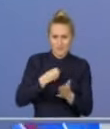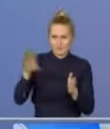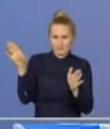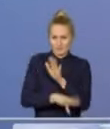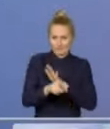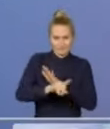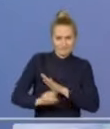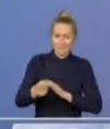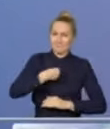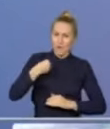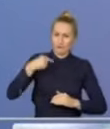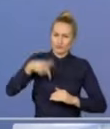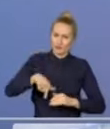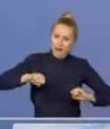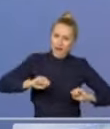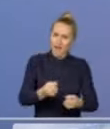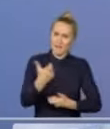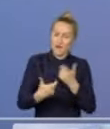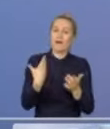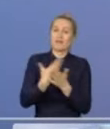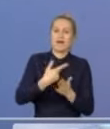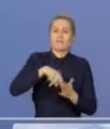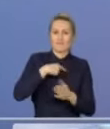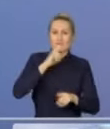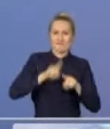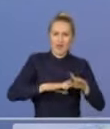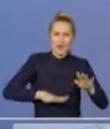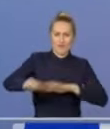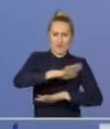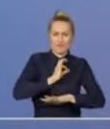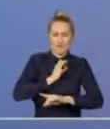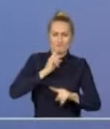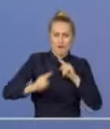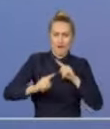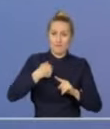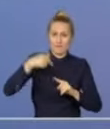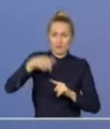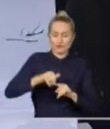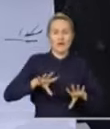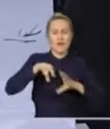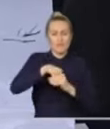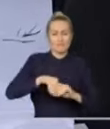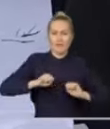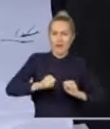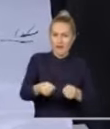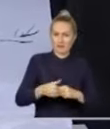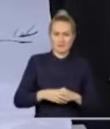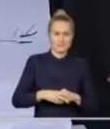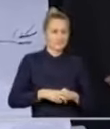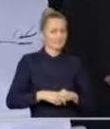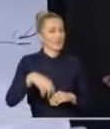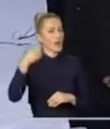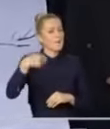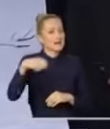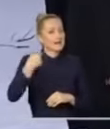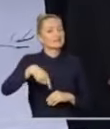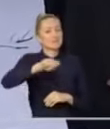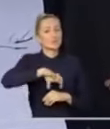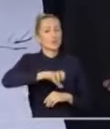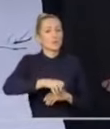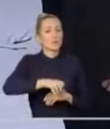musi być aktywna, bo to jest nasze najbliższe środowisko polityczne i musimy w nim odgrywać bardzo aktywną rolę. Prezydenci Wyszehradzkiej